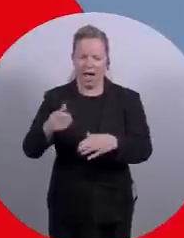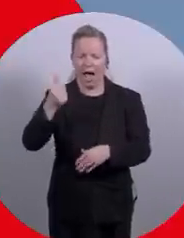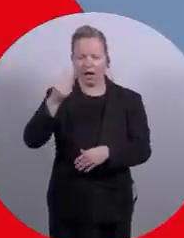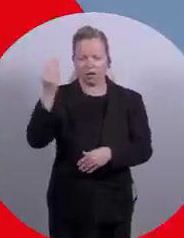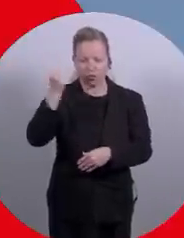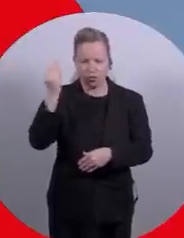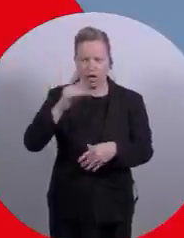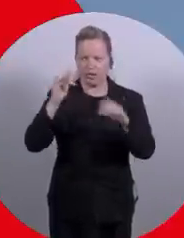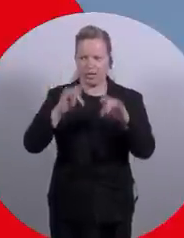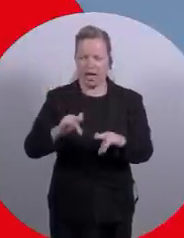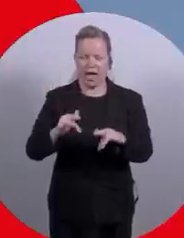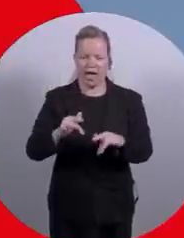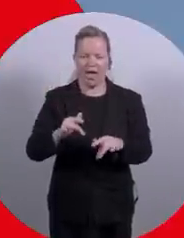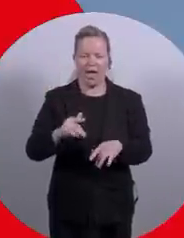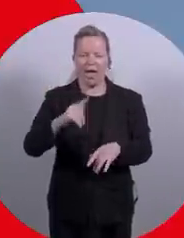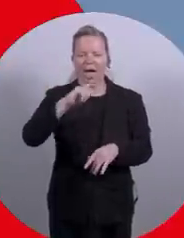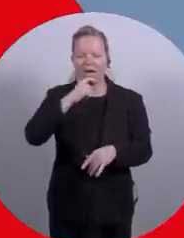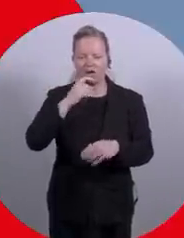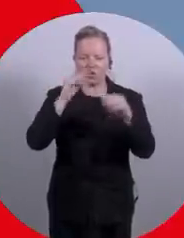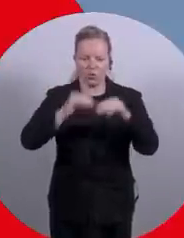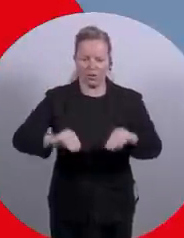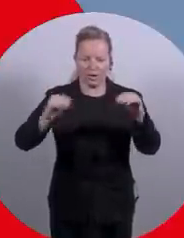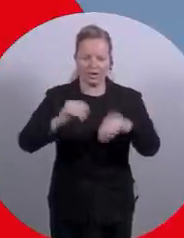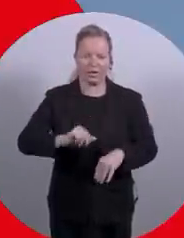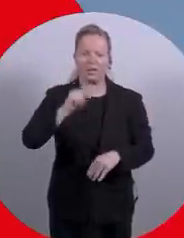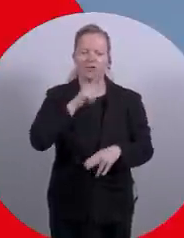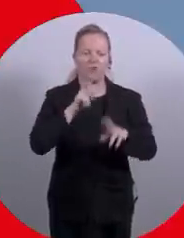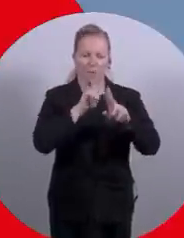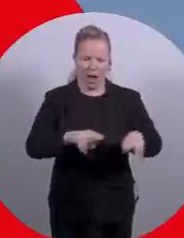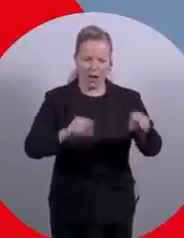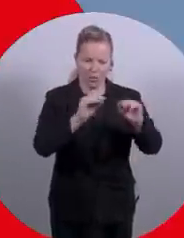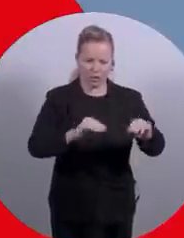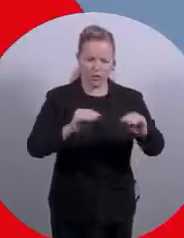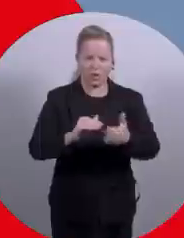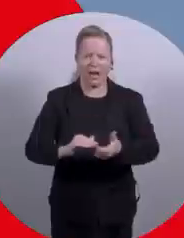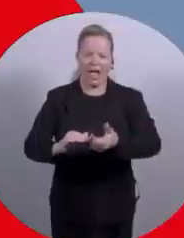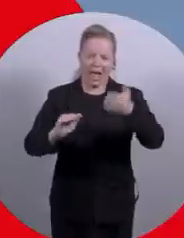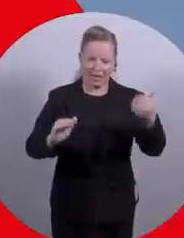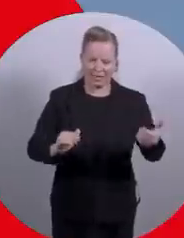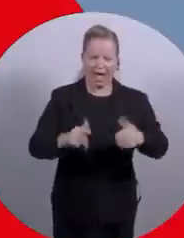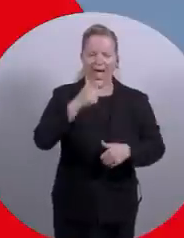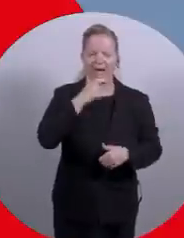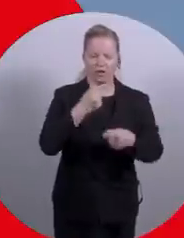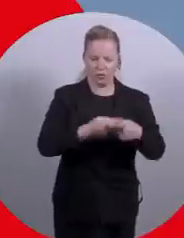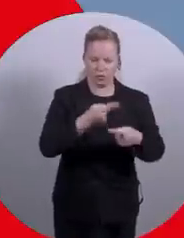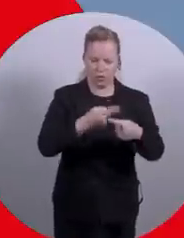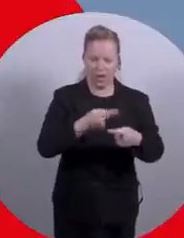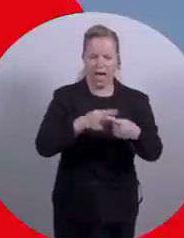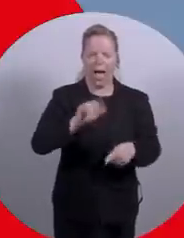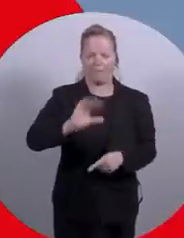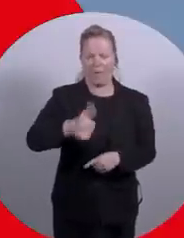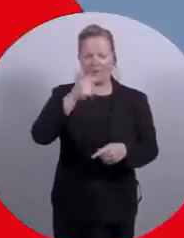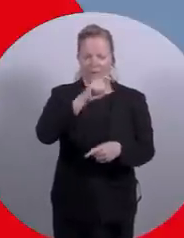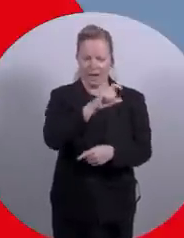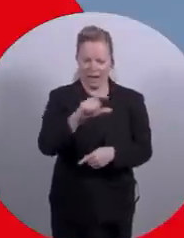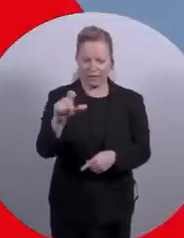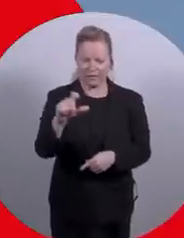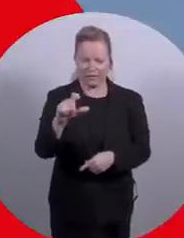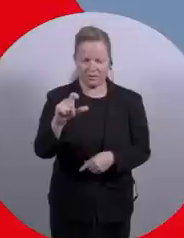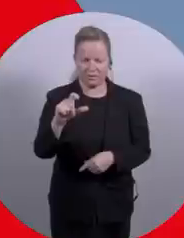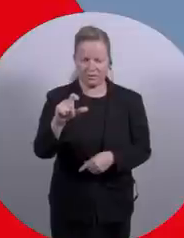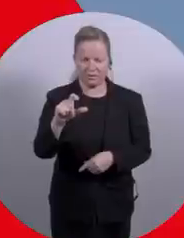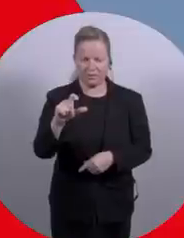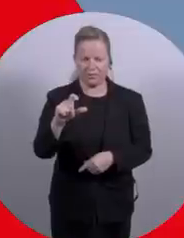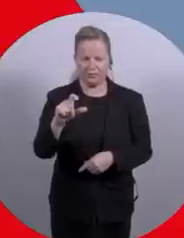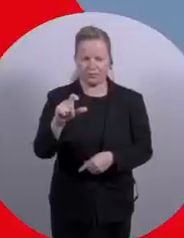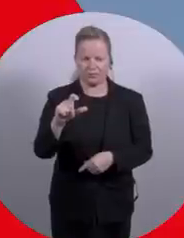Englischunterricht nicht in der während des normalen Unterrichts sondern extra als Englischstunde ab der ersten Klasse und wer